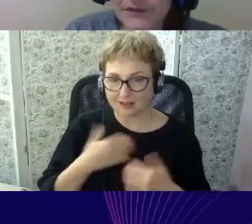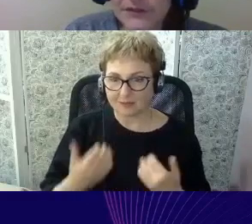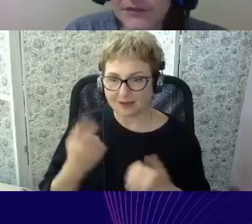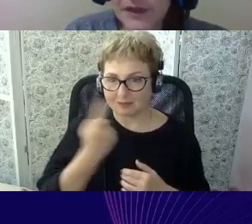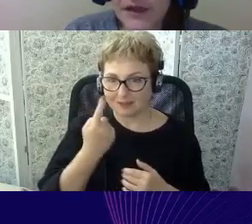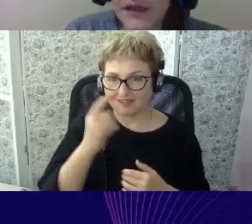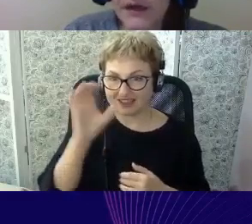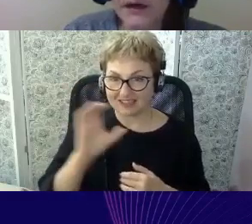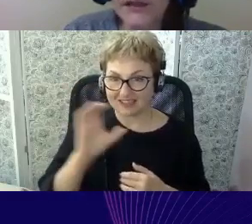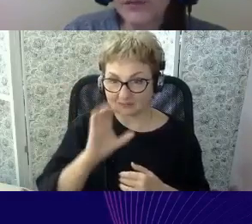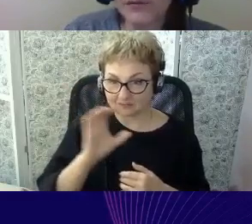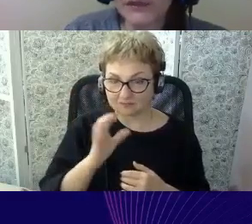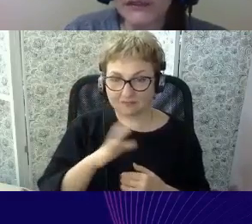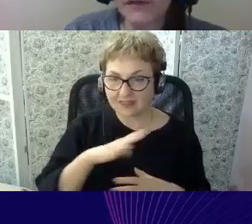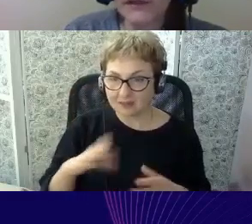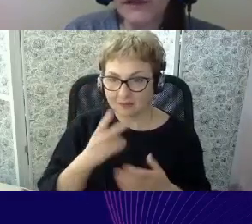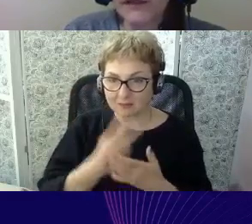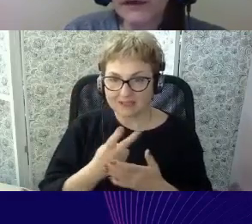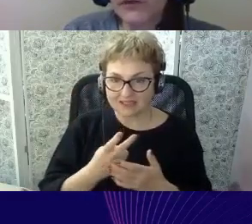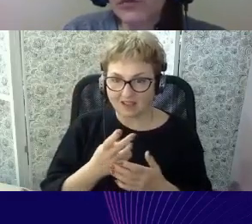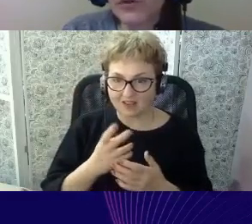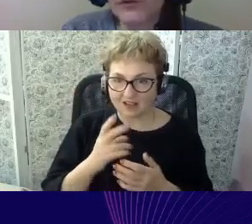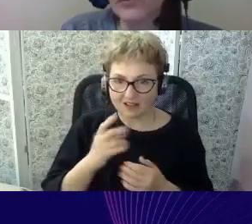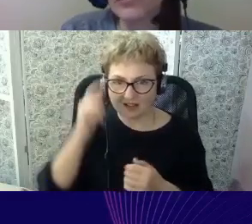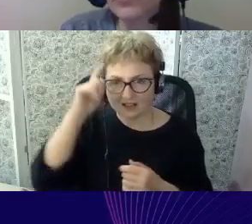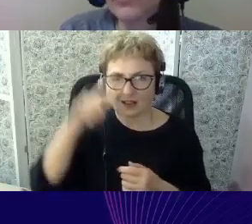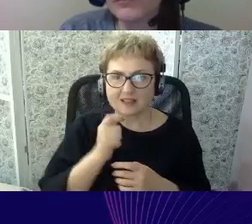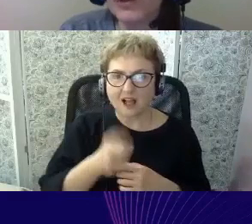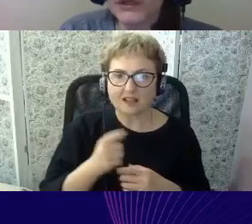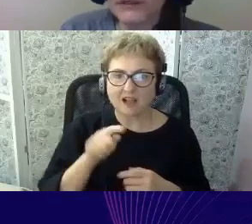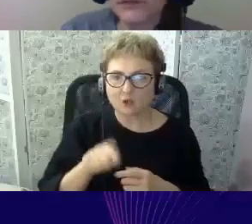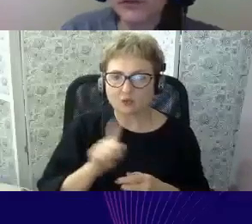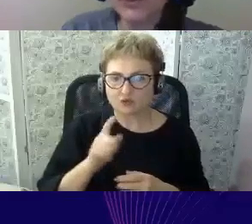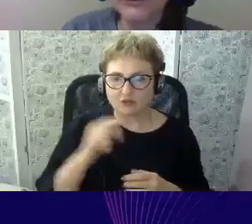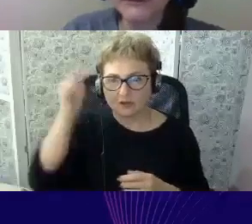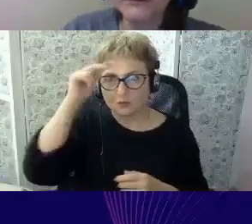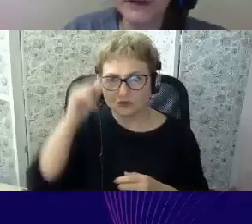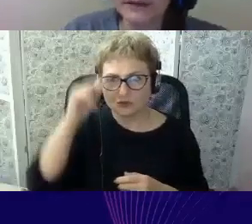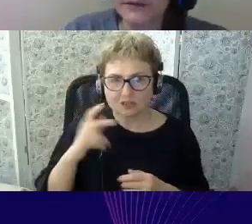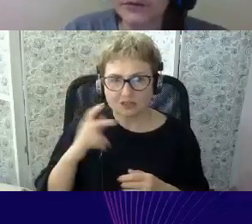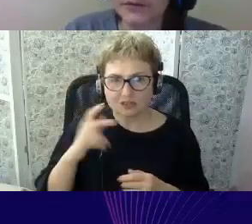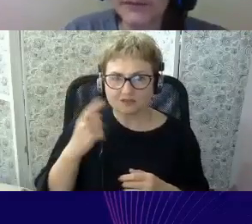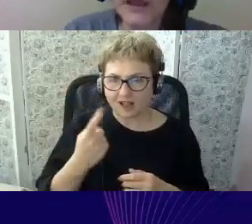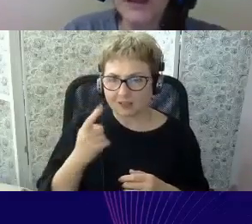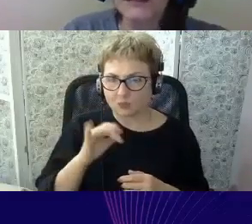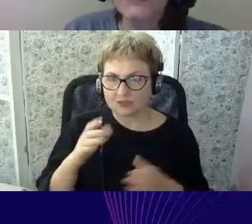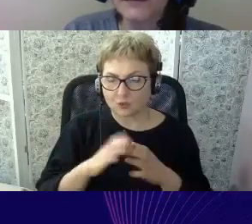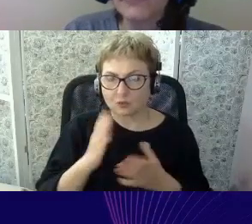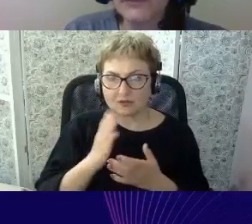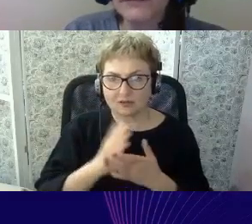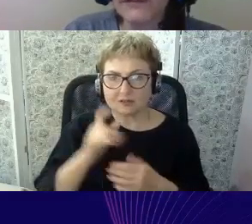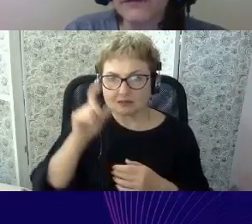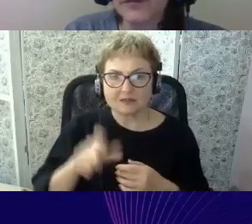на 1 сентября не было представлено данных о том, что в одной из групп обучается молодой человек с инвалидностью.